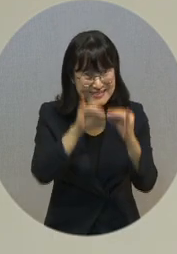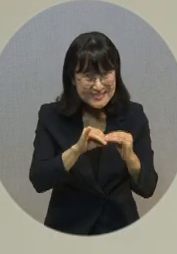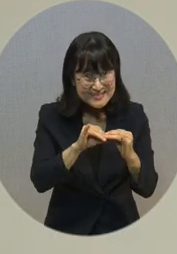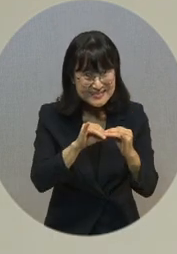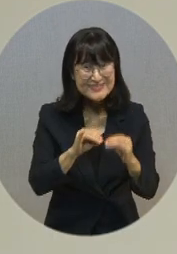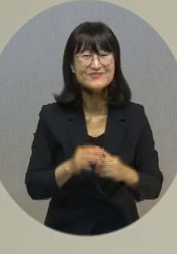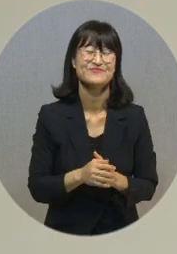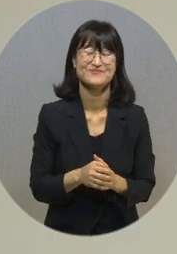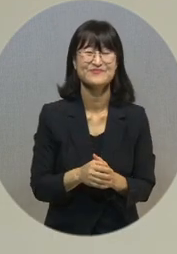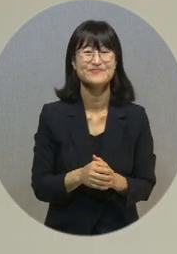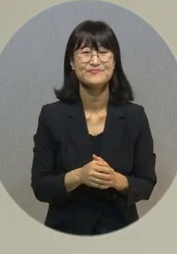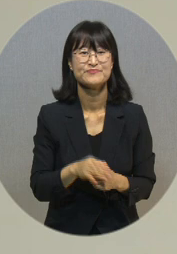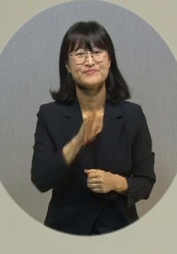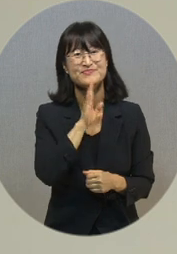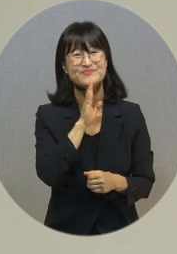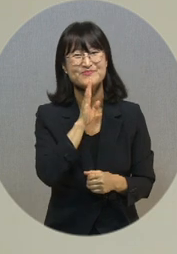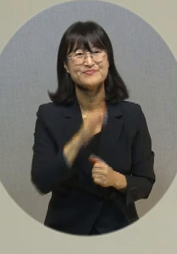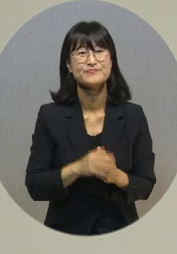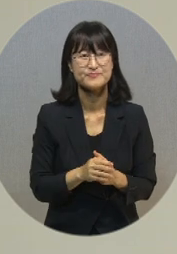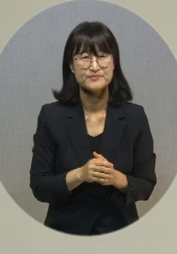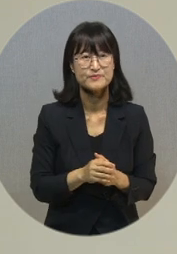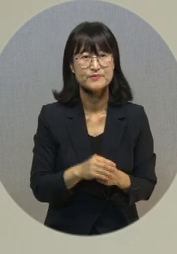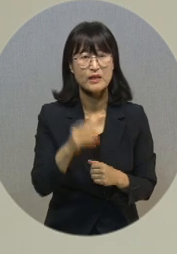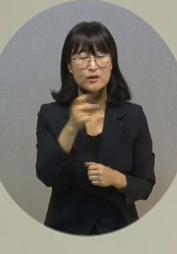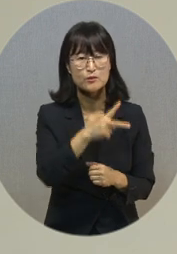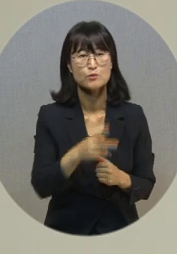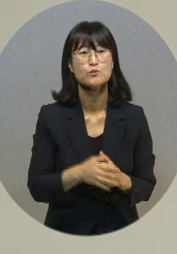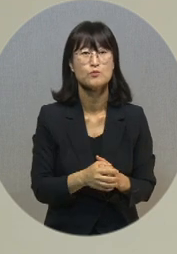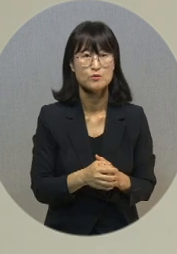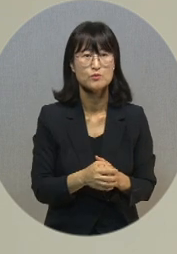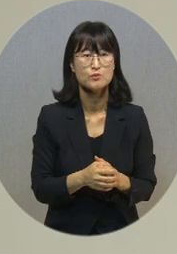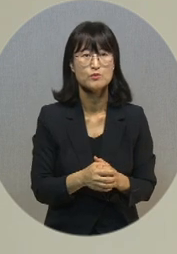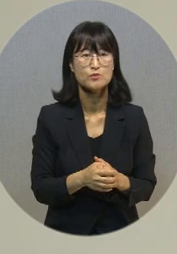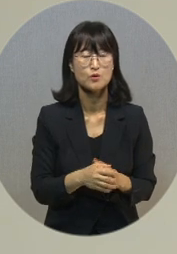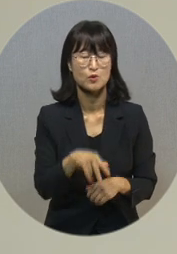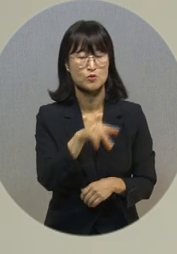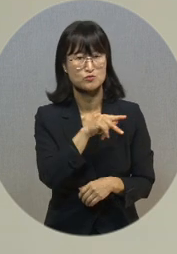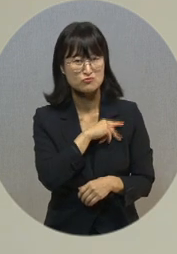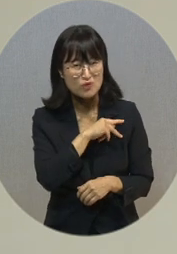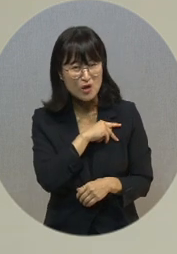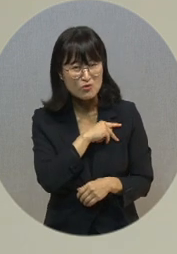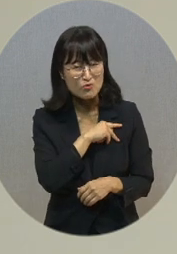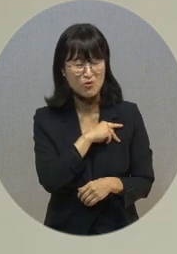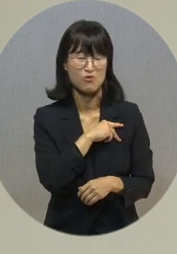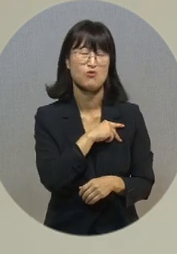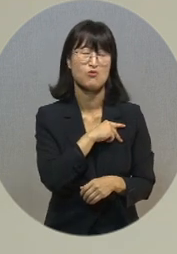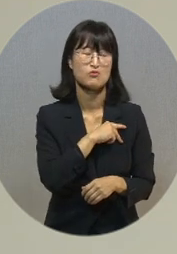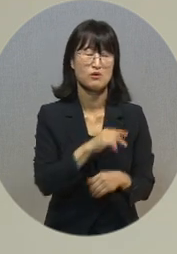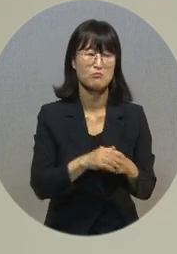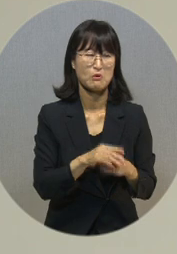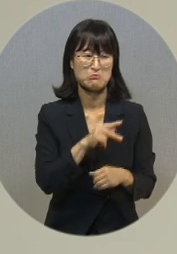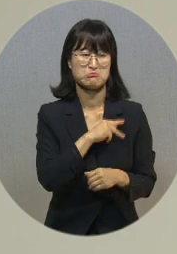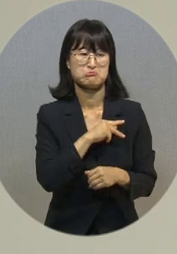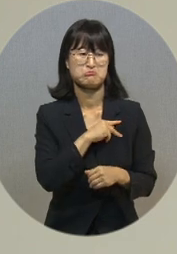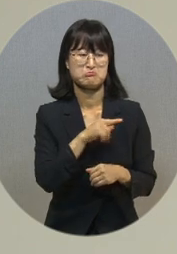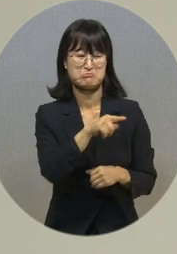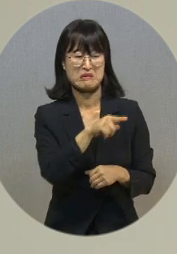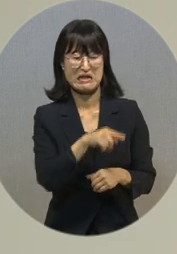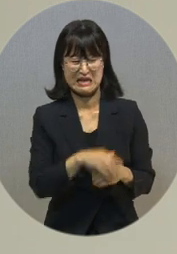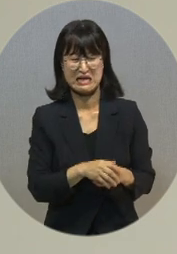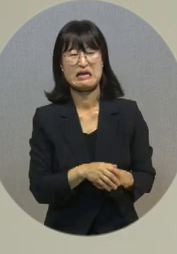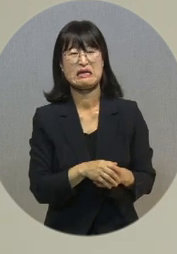네. 자 그리고 사실은 이렇게 뭐 국회의원 그러면 우리 사회에서 바라보는 시각은